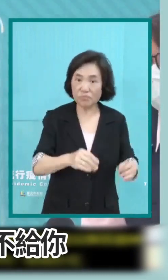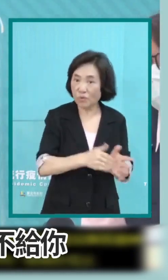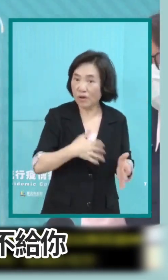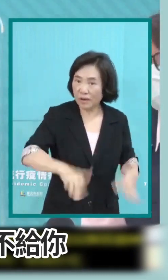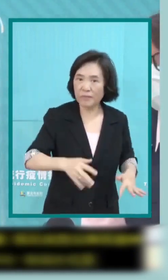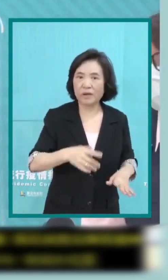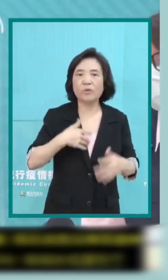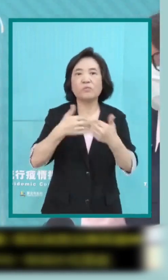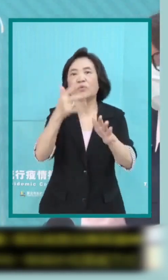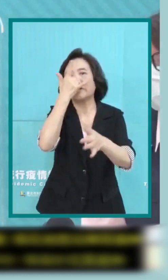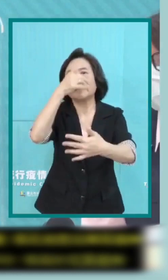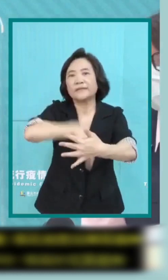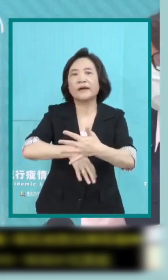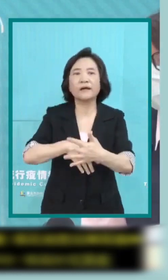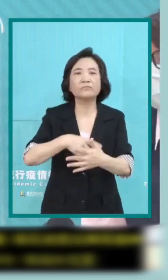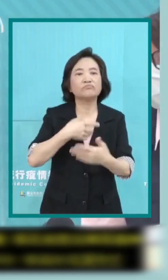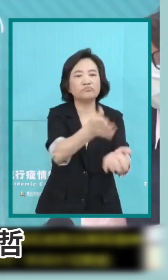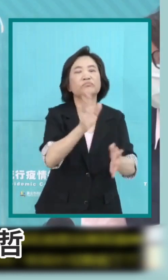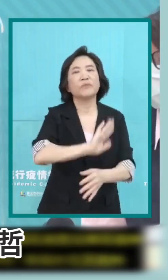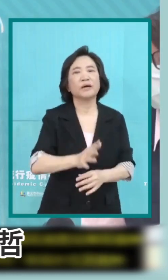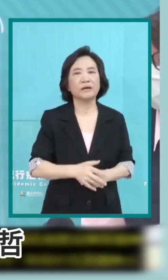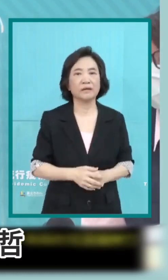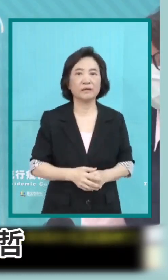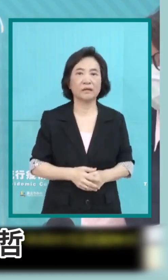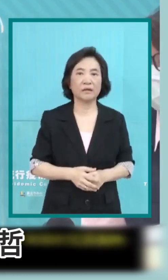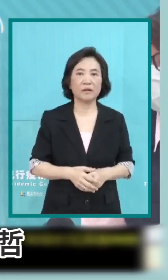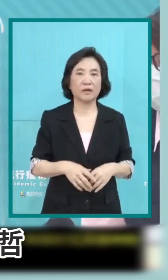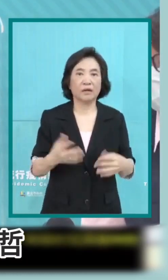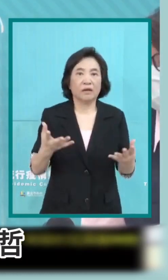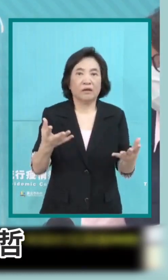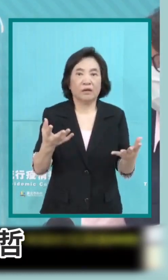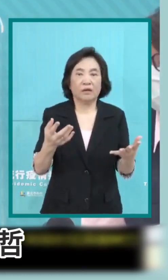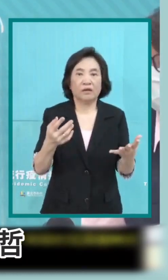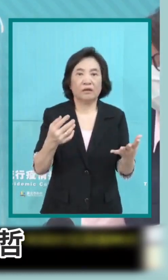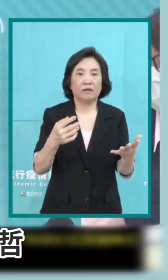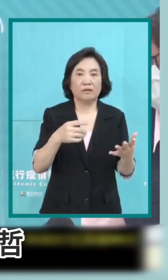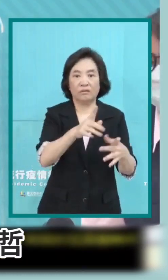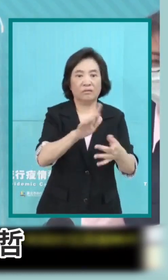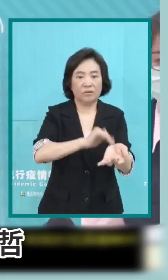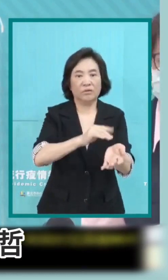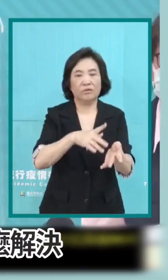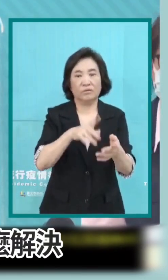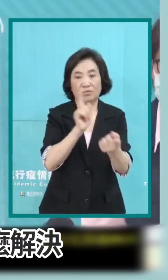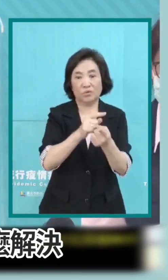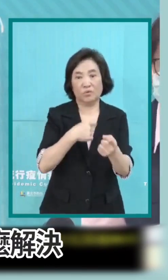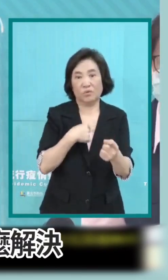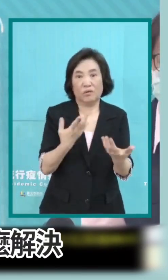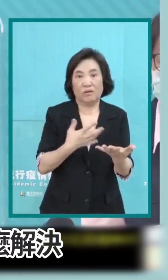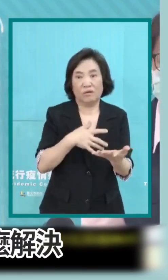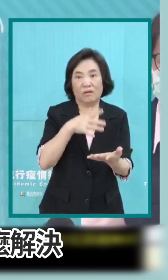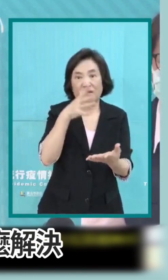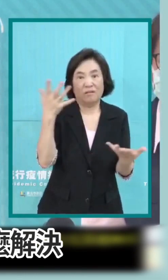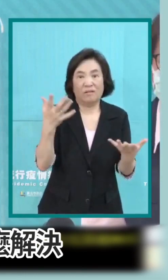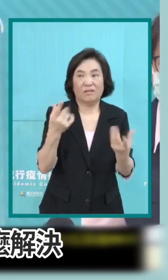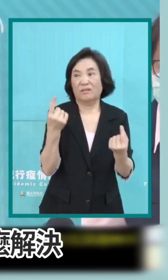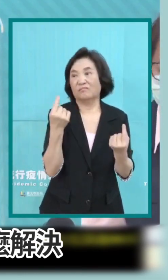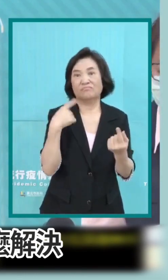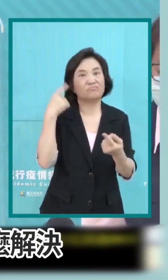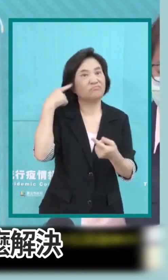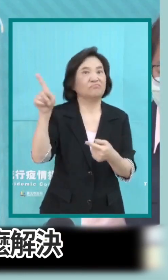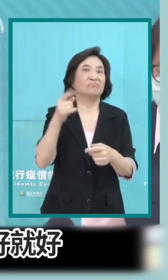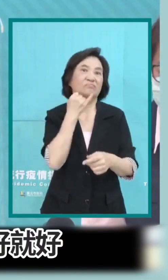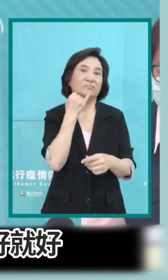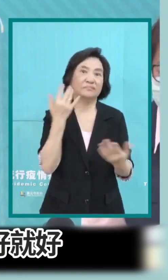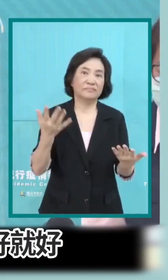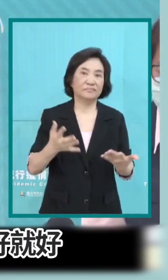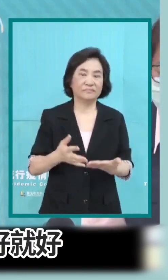你，那你白怕是哦。其实哦，讲医院也不怕柯文哲啊，所以这个还是很多都是问题的，看怎么